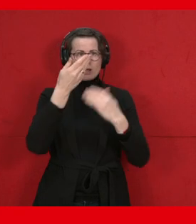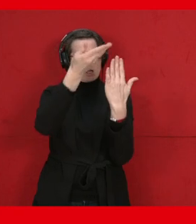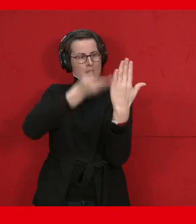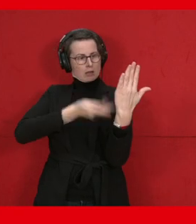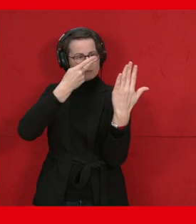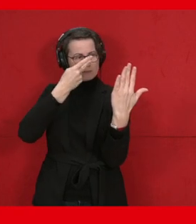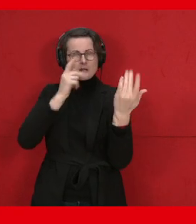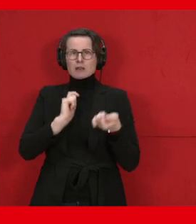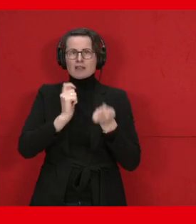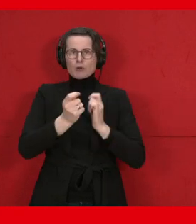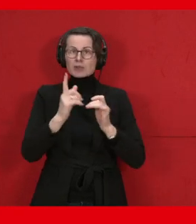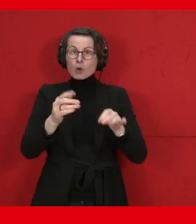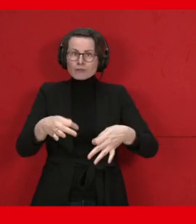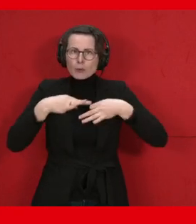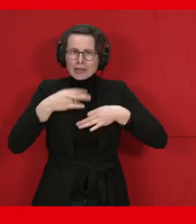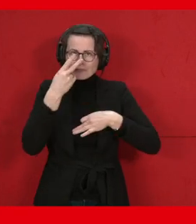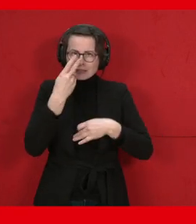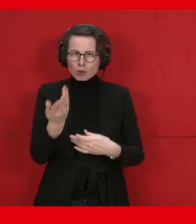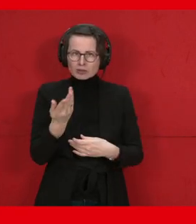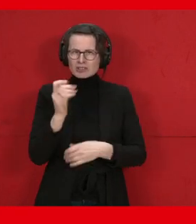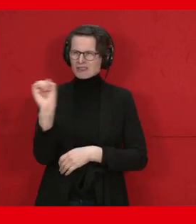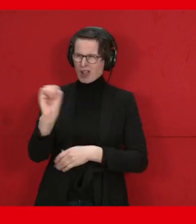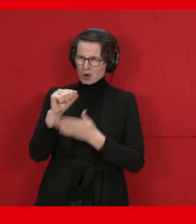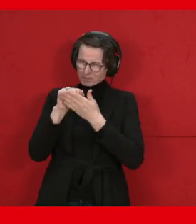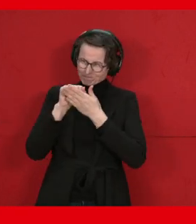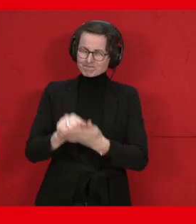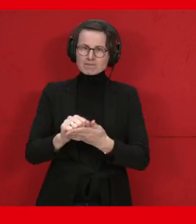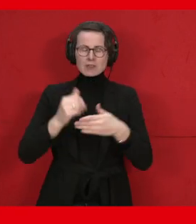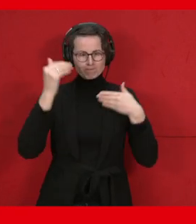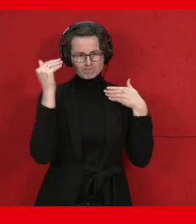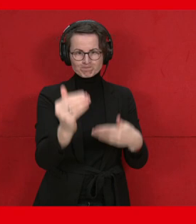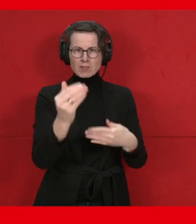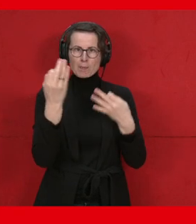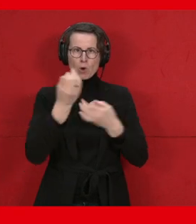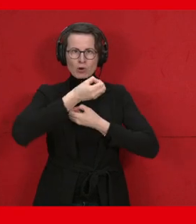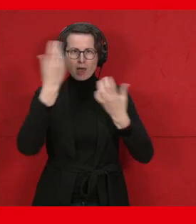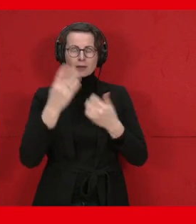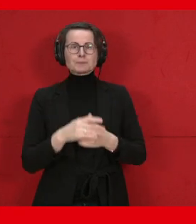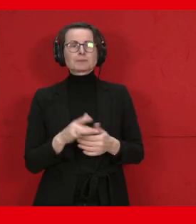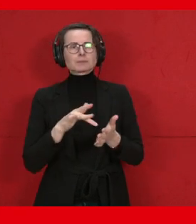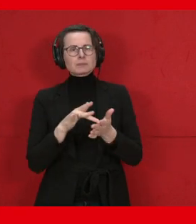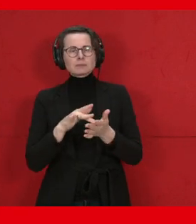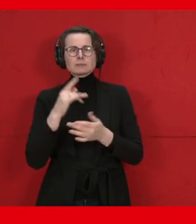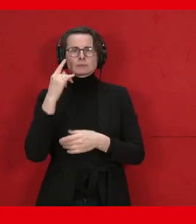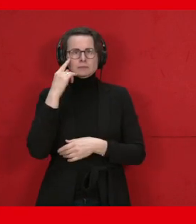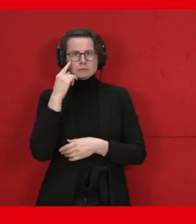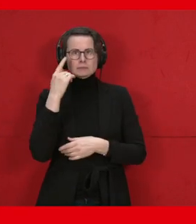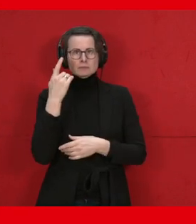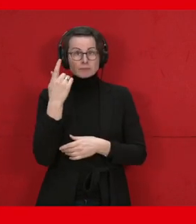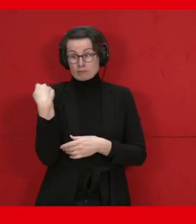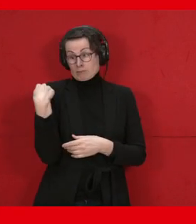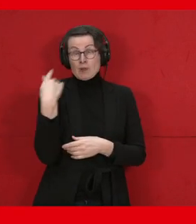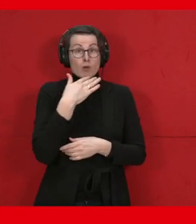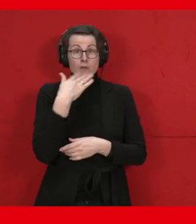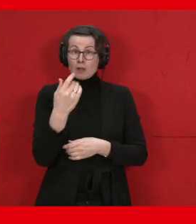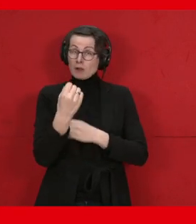auch aussehen will. Warum erwähne ich das so explizit? Weil wir uns sehr, sehr viel Kraft am Ende auch verschwendet